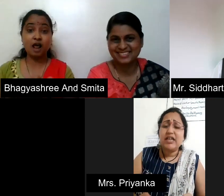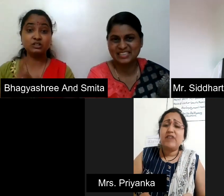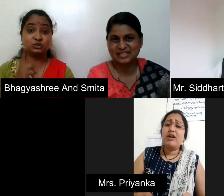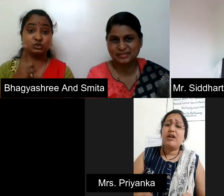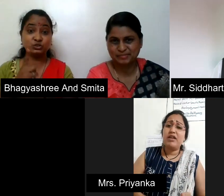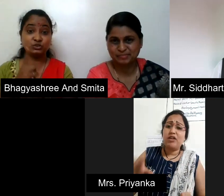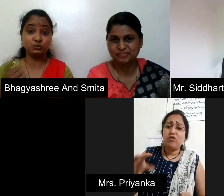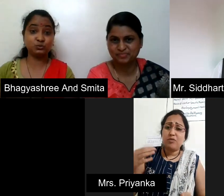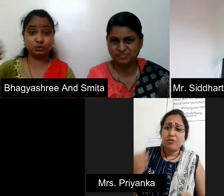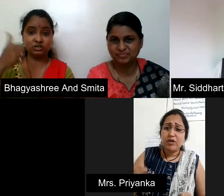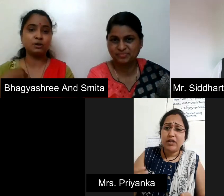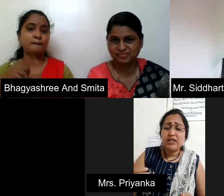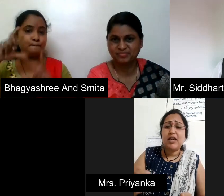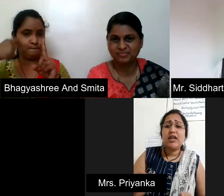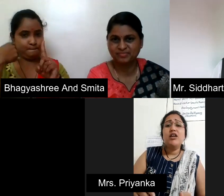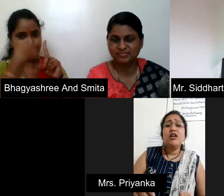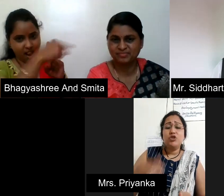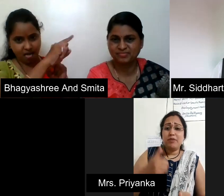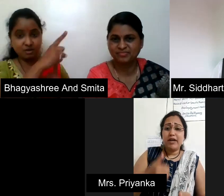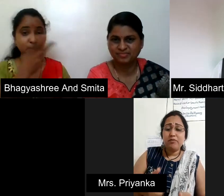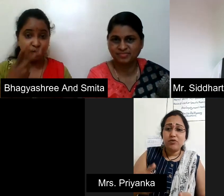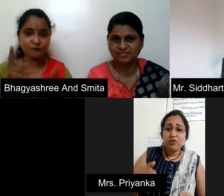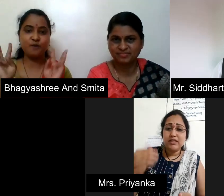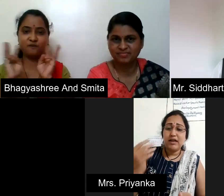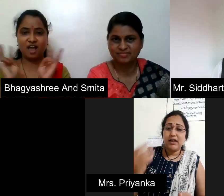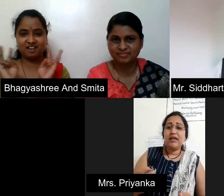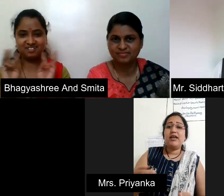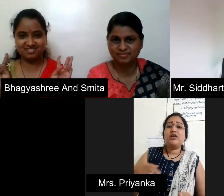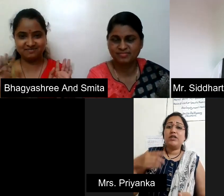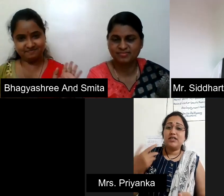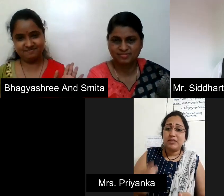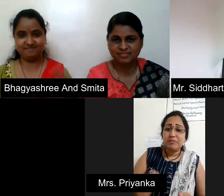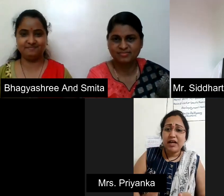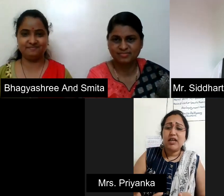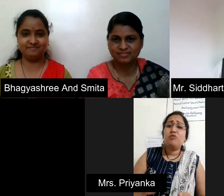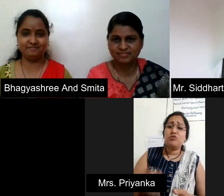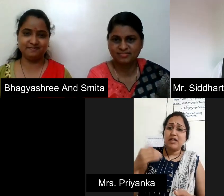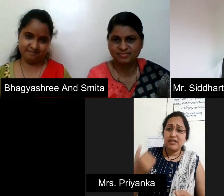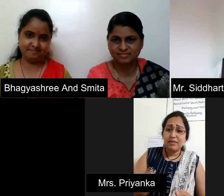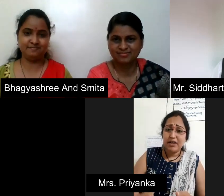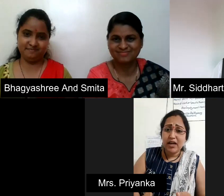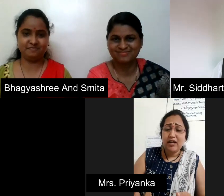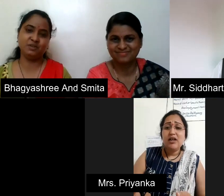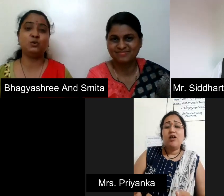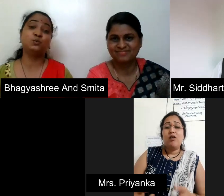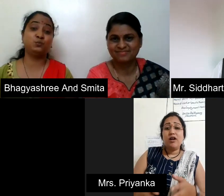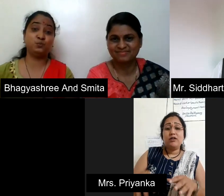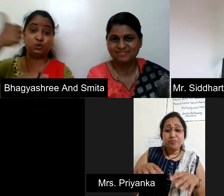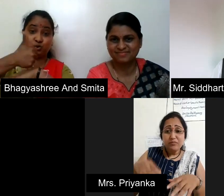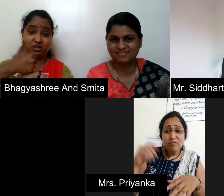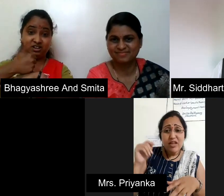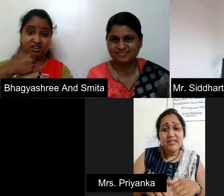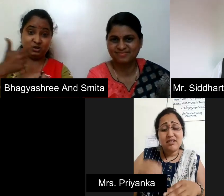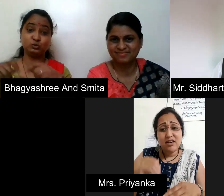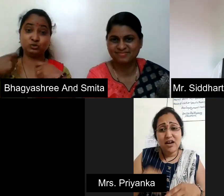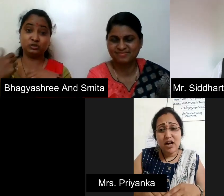अपने लाइफ का गोल सेट कीजिए, फैमिली को सपोर्ट कीजिए, जो बड़े बुजुर्ग सिखाते हैं, जो टीचर्स पढ़ाते हैं उसको ध्यान से पढ़िए, और